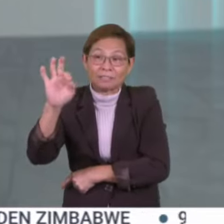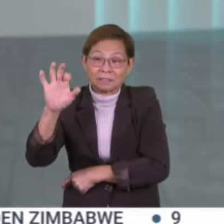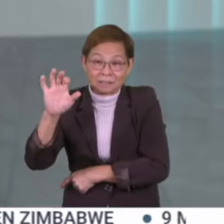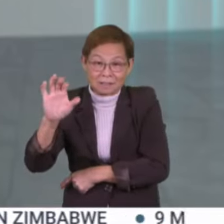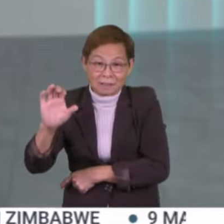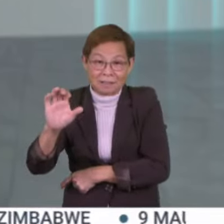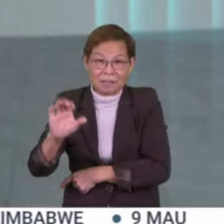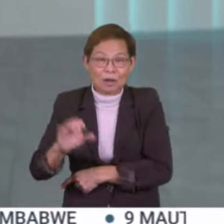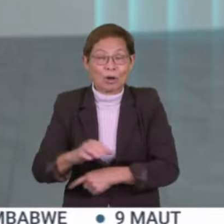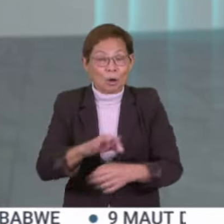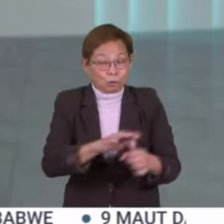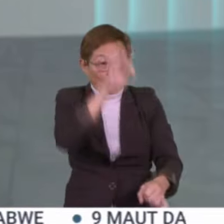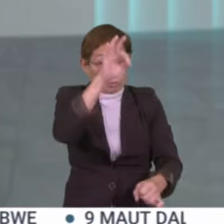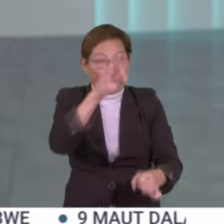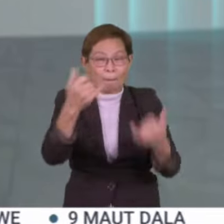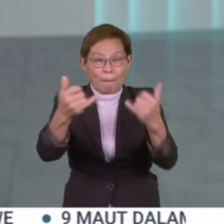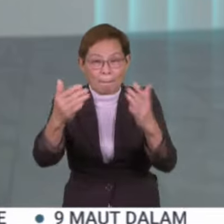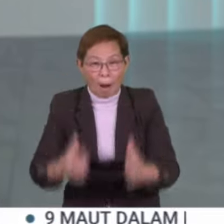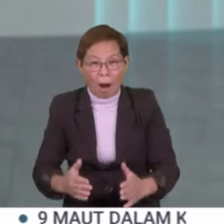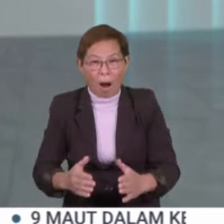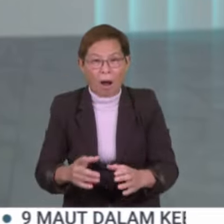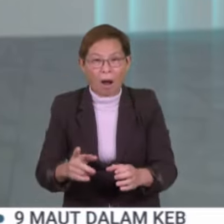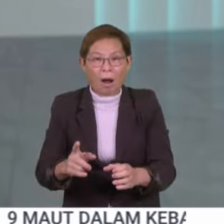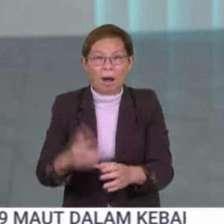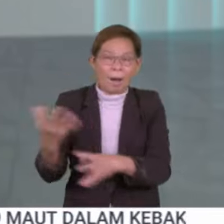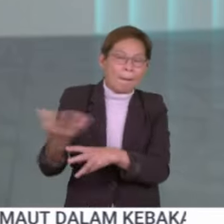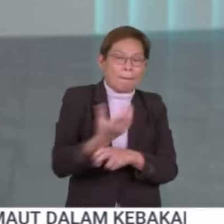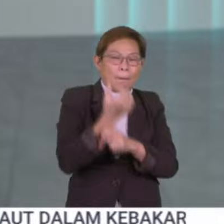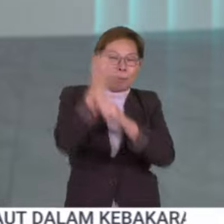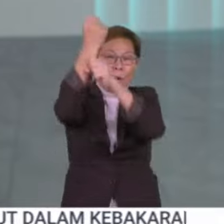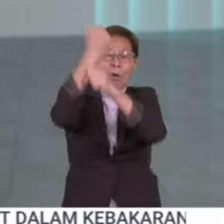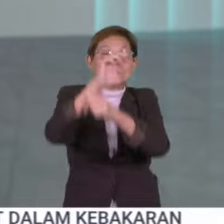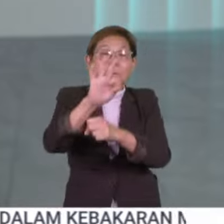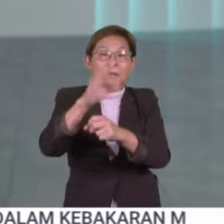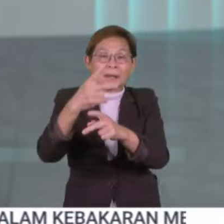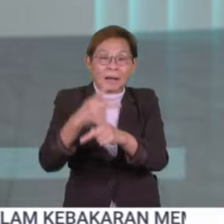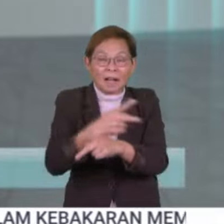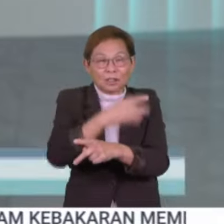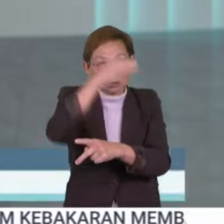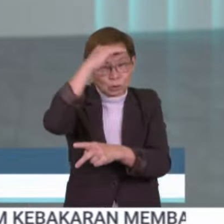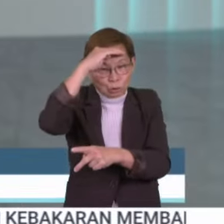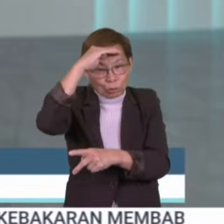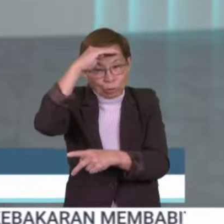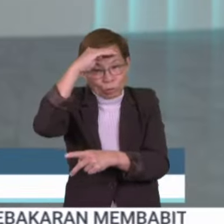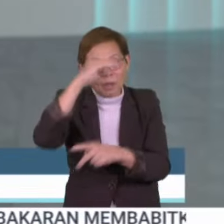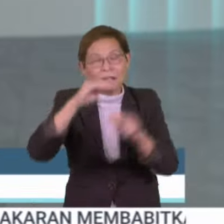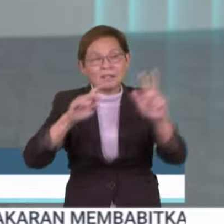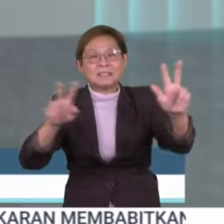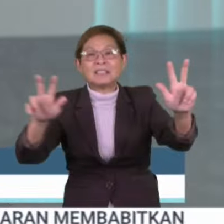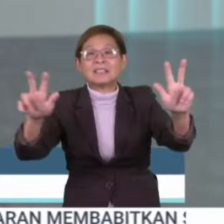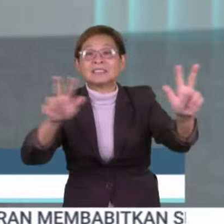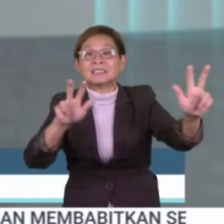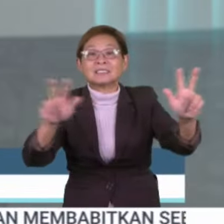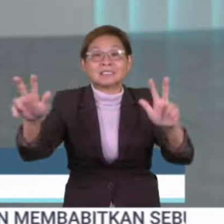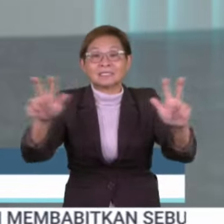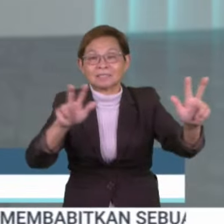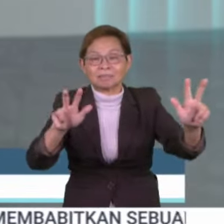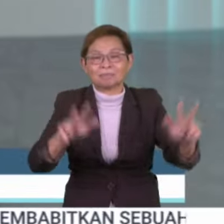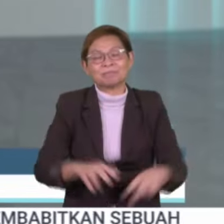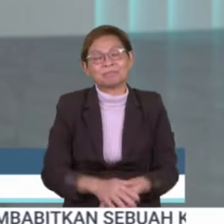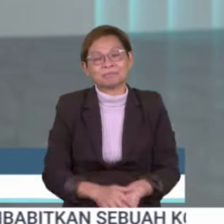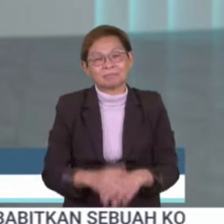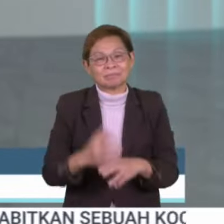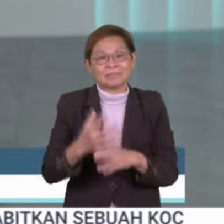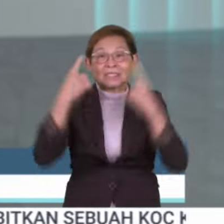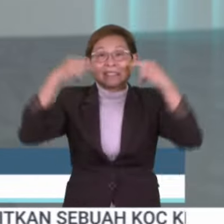juang ditampilkan anak buahnya mengikat juara 9 kali jauh dari stadion Darul aman